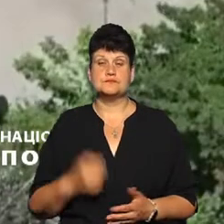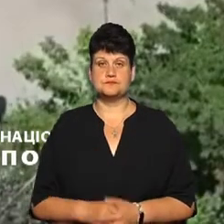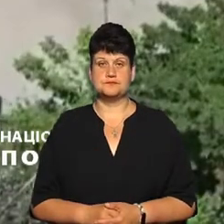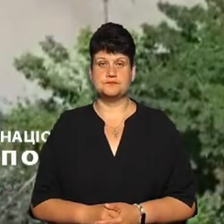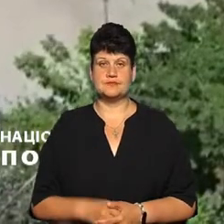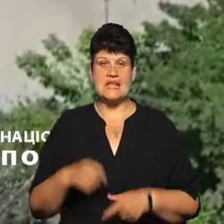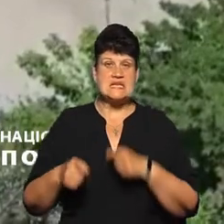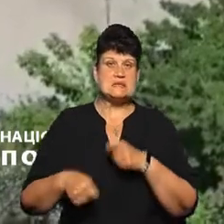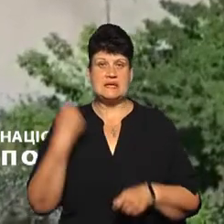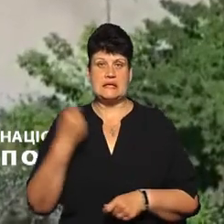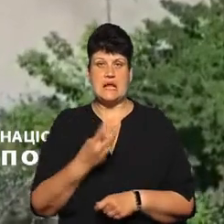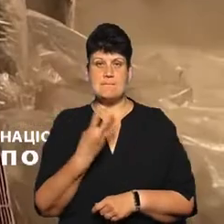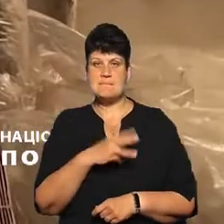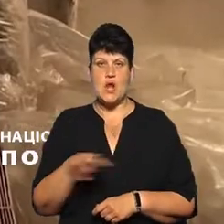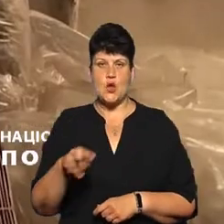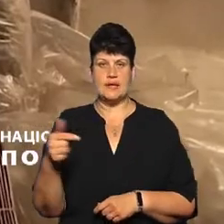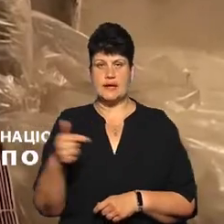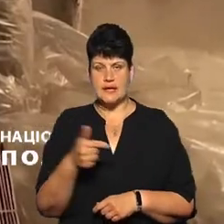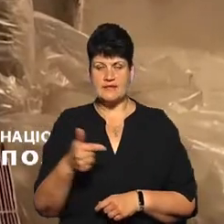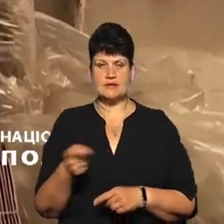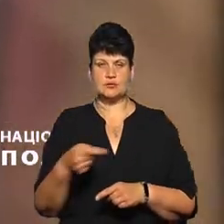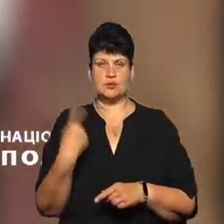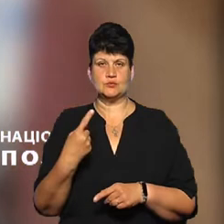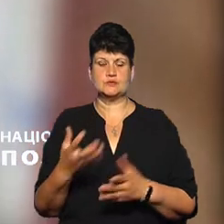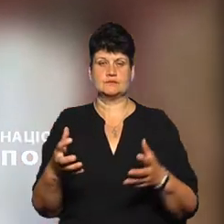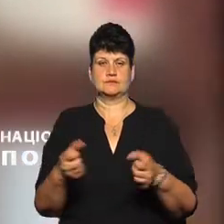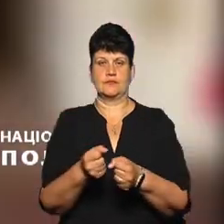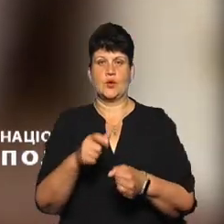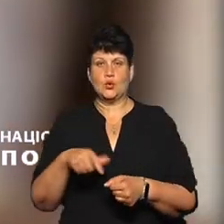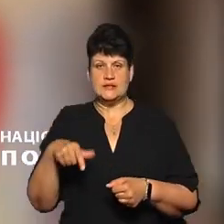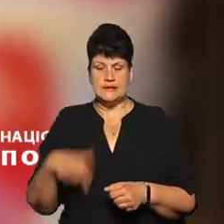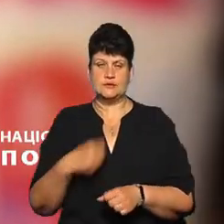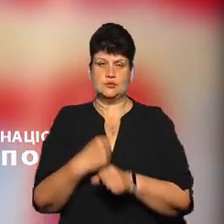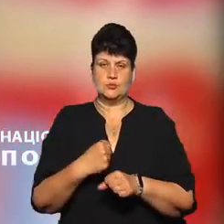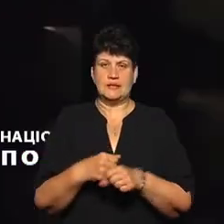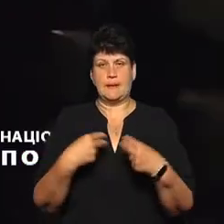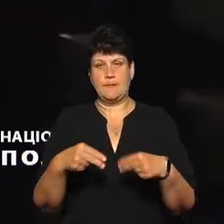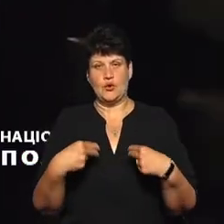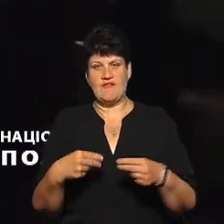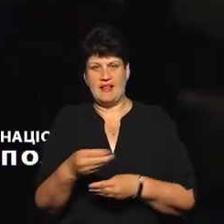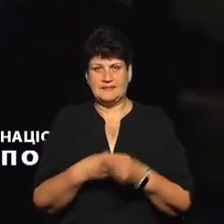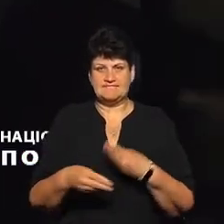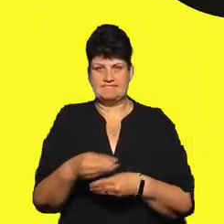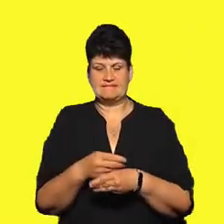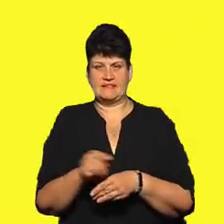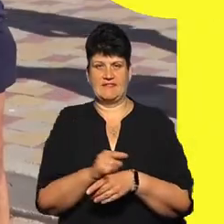Збитки на 1 мільйон гривень. На Тернопільщині затримали людей, які виготовляли і продавали підробки побутової хімії.